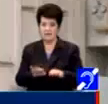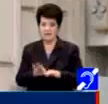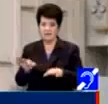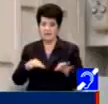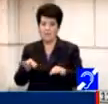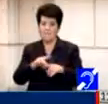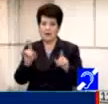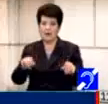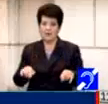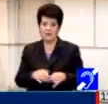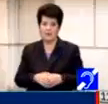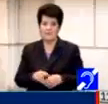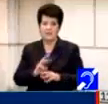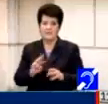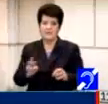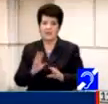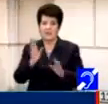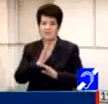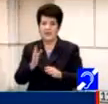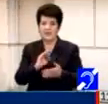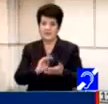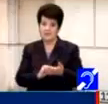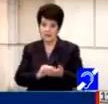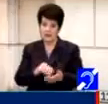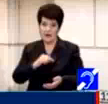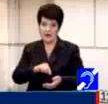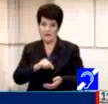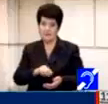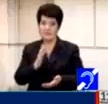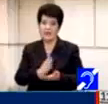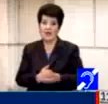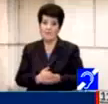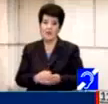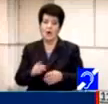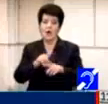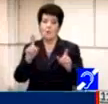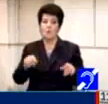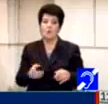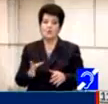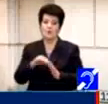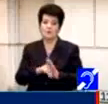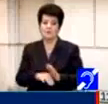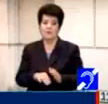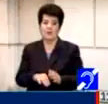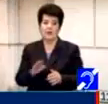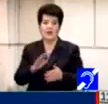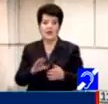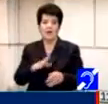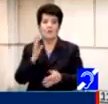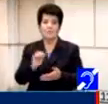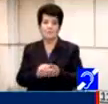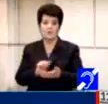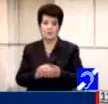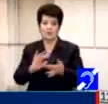legislativ. Proiectul de ordin al Ministerului Mediului care stabilește ce caracteristici trebuie să aibă pungile pentru care nu se aplică ecotaxa a fost publicat